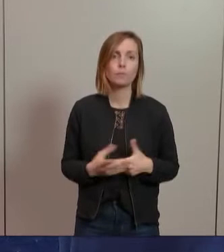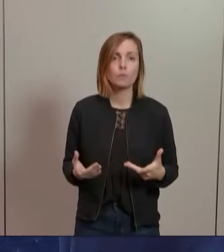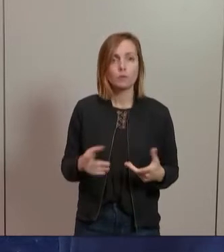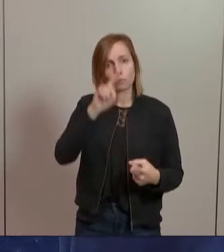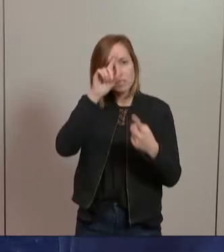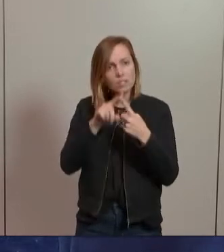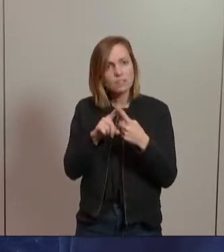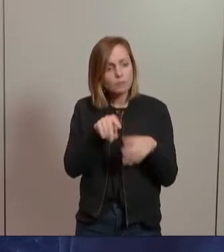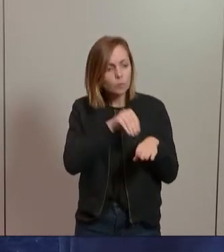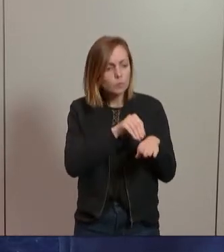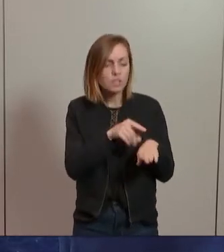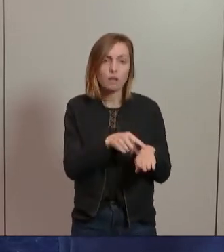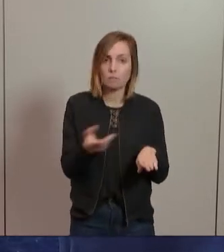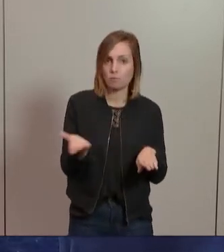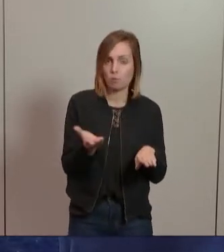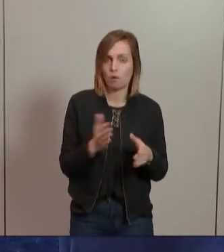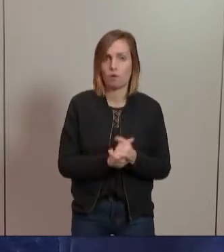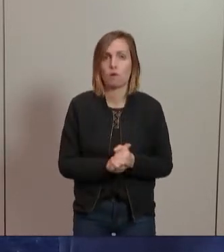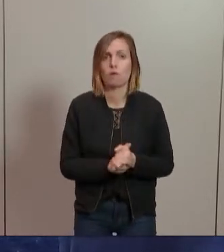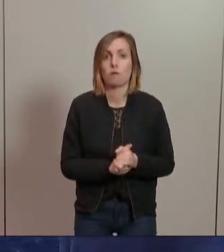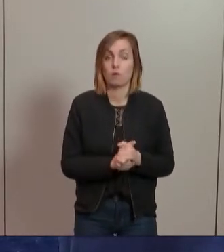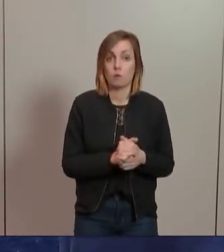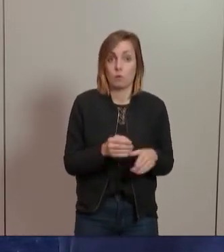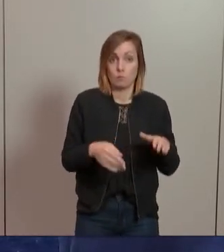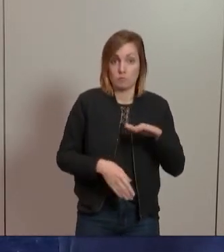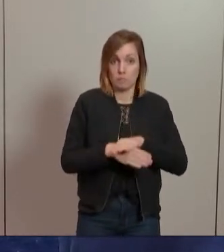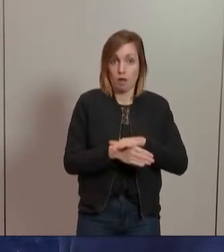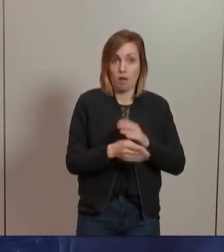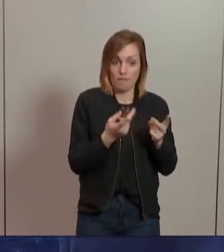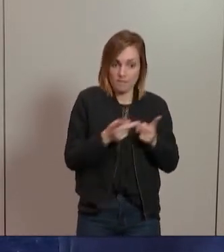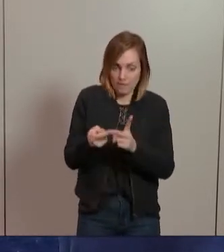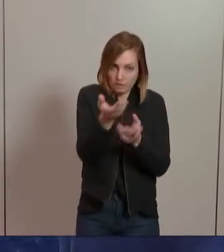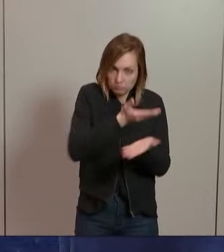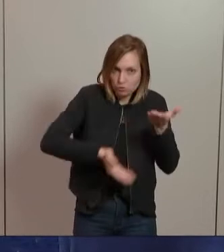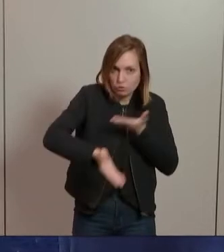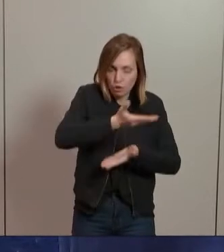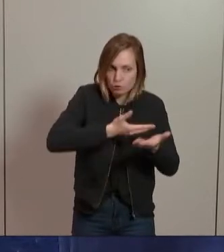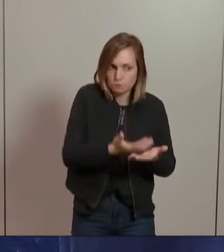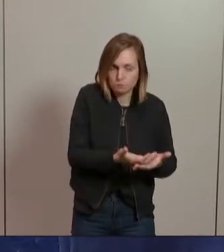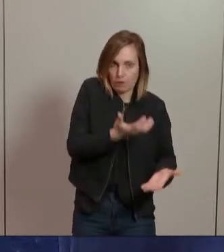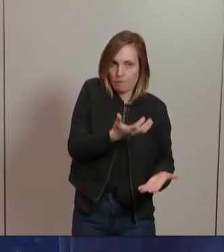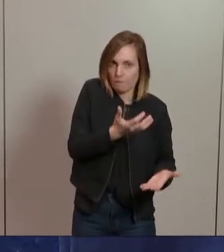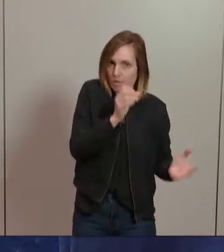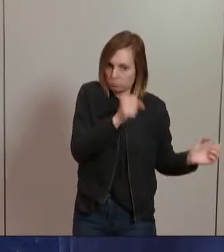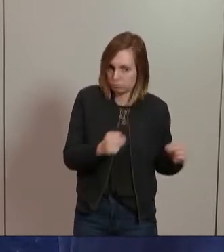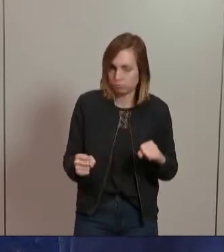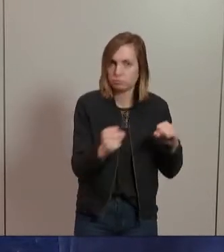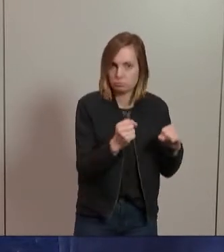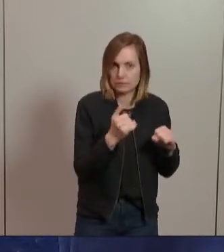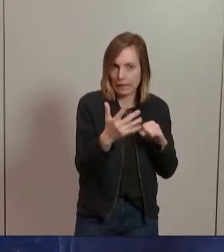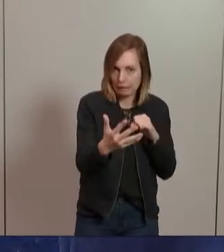les objectifs de ce conseil ? Les premiers échanges entre les communes de la métropole font déjà ressortir un consensus autour de quelques